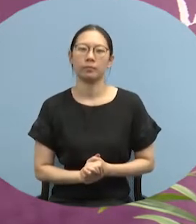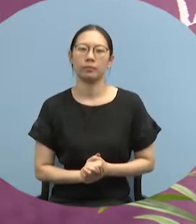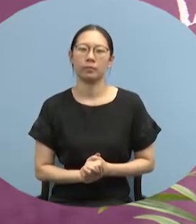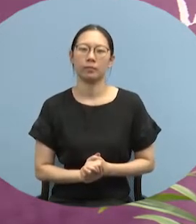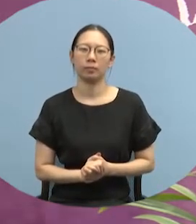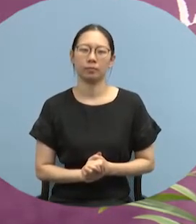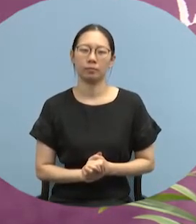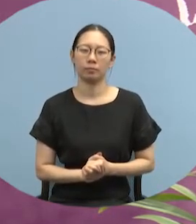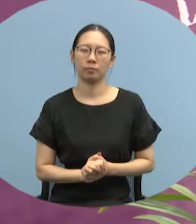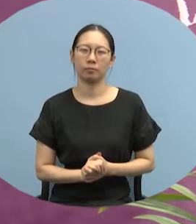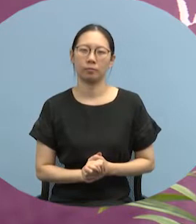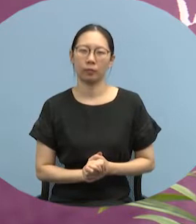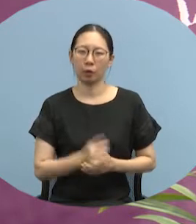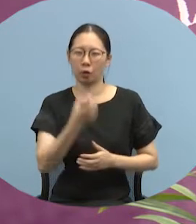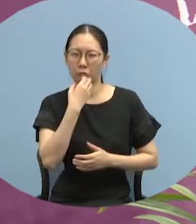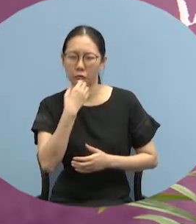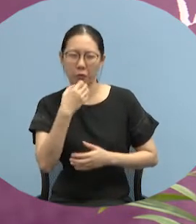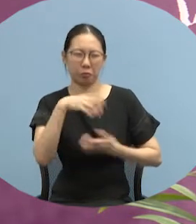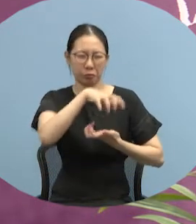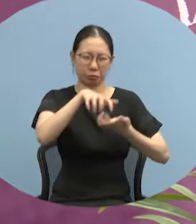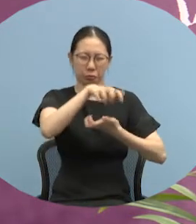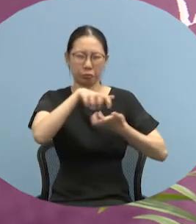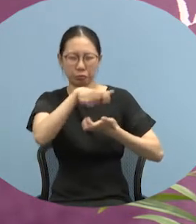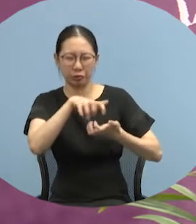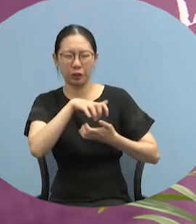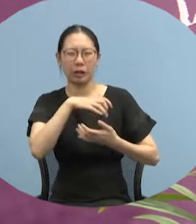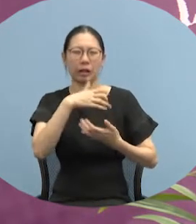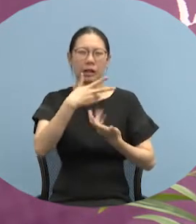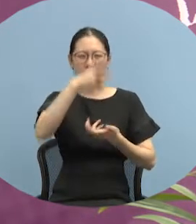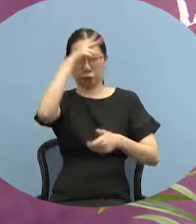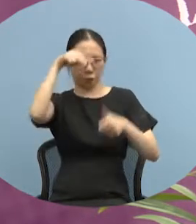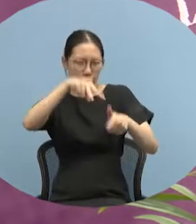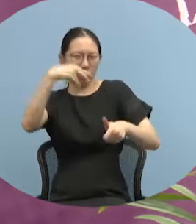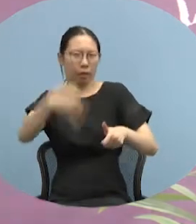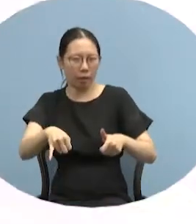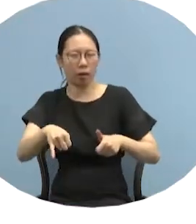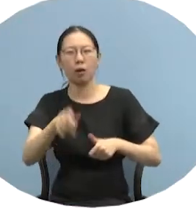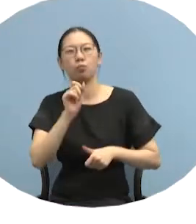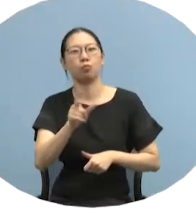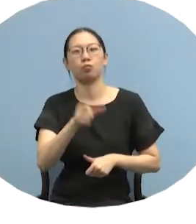再出現一個難以管控的場面。